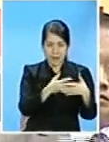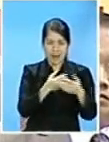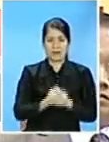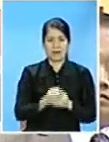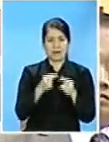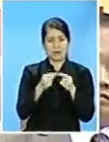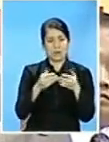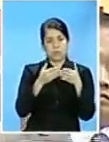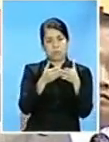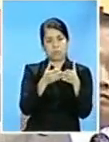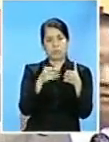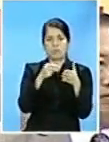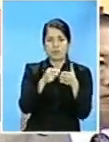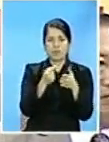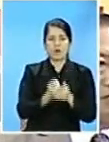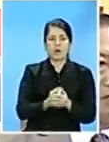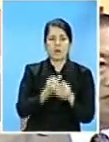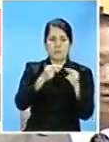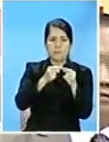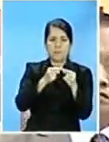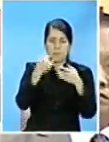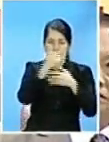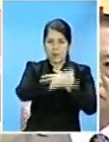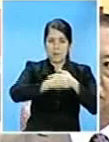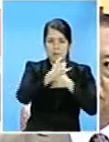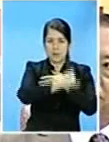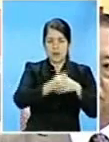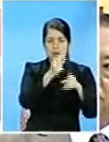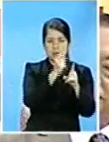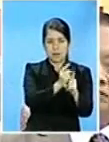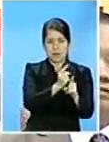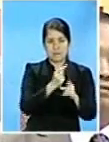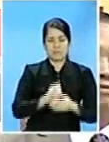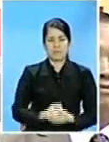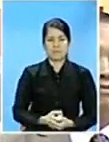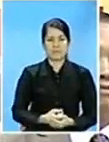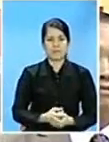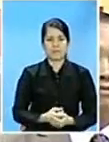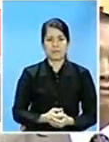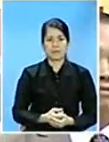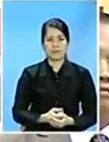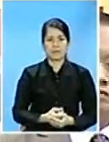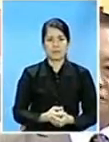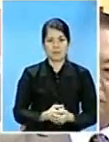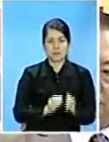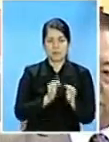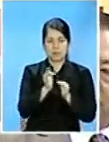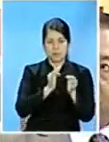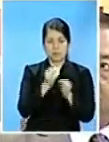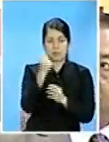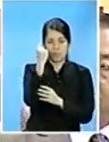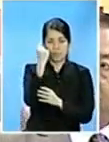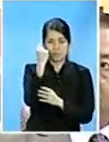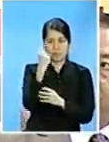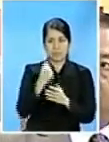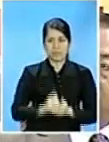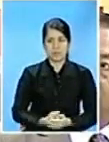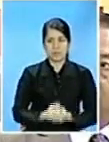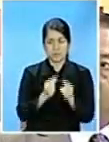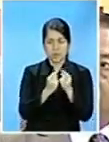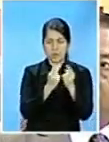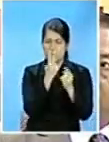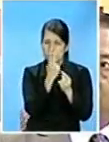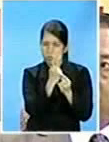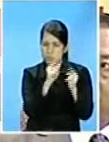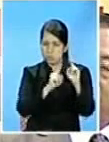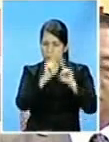เทศไทยและไปปฏิบัติภารกิจตามที่กำหนดไว้เดิมเข้าใจนะครับเพราะว่าเขาประเมินแล้ว